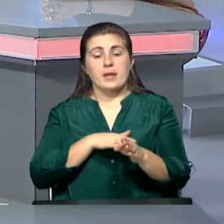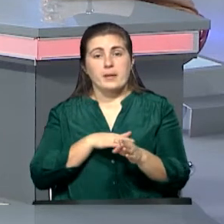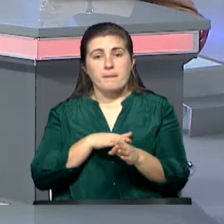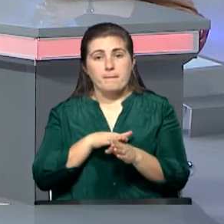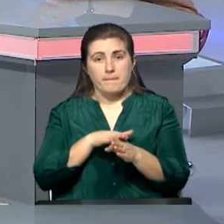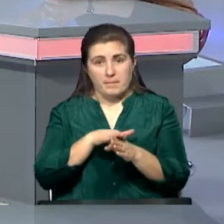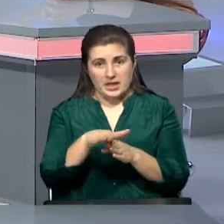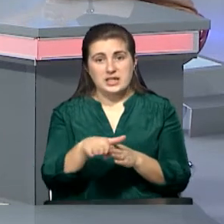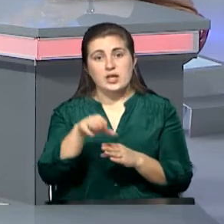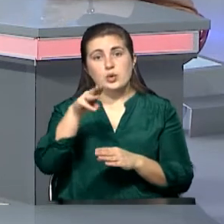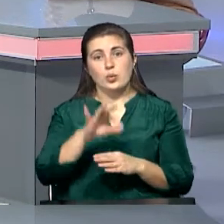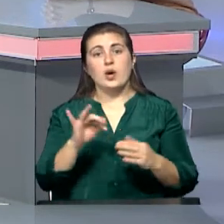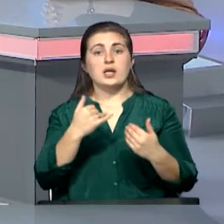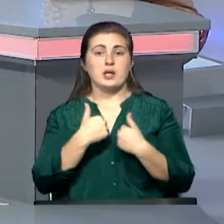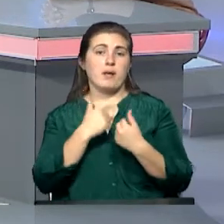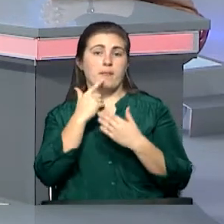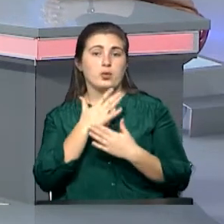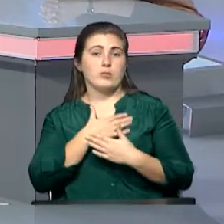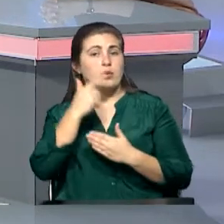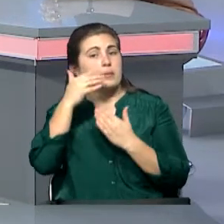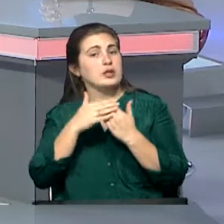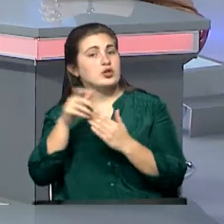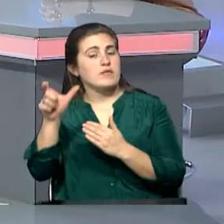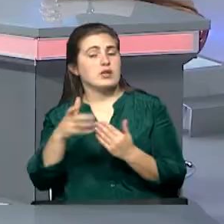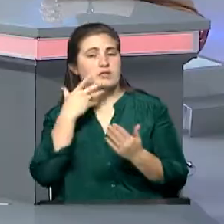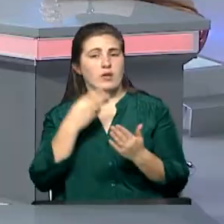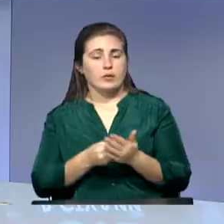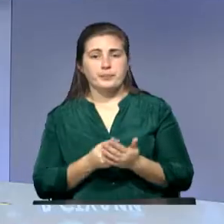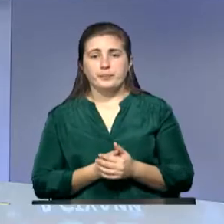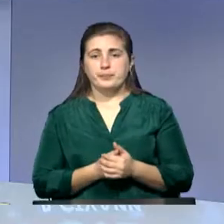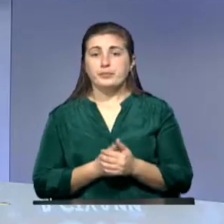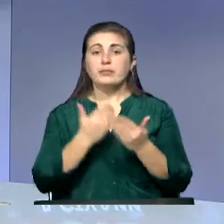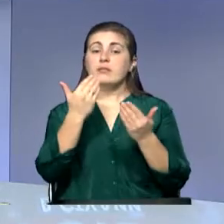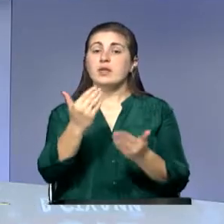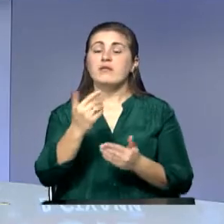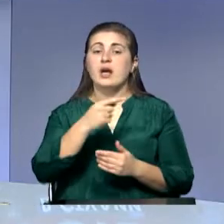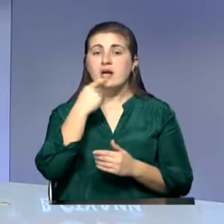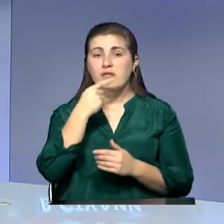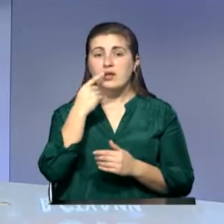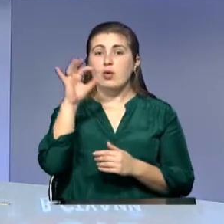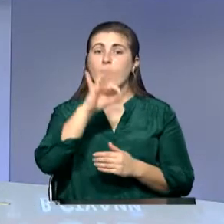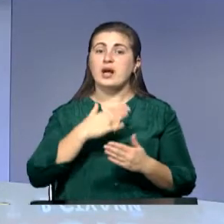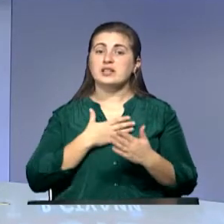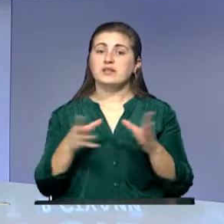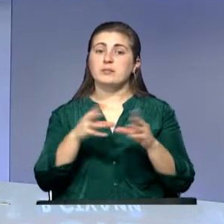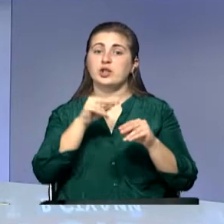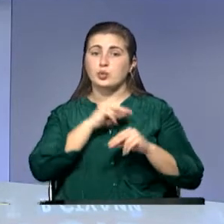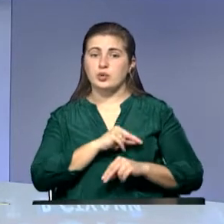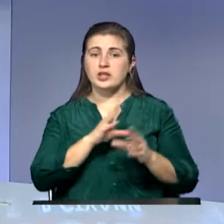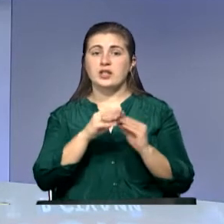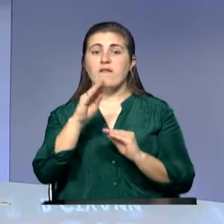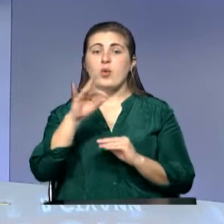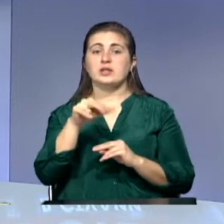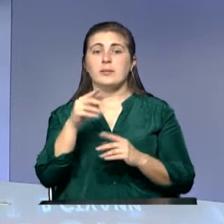полноценная, конечно, то и я полюблю ближнего своего. Вы говорили о активном сотрудничестве с фондами